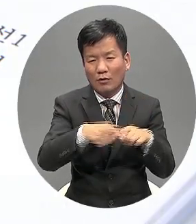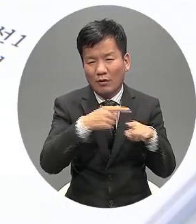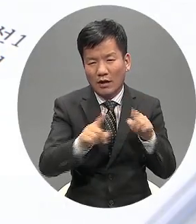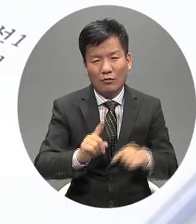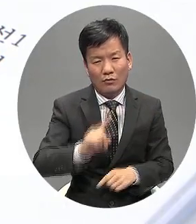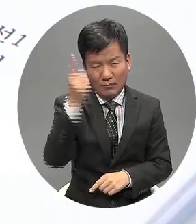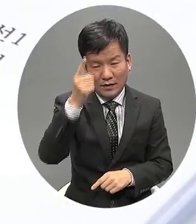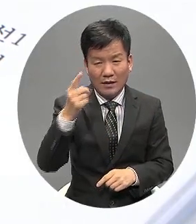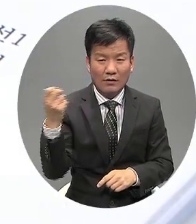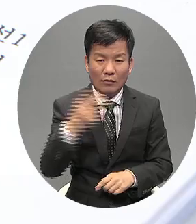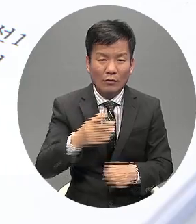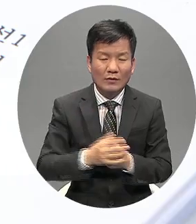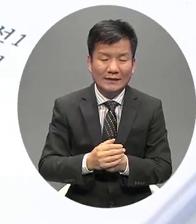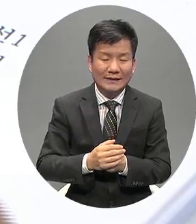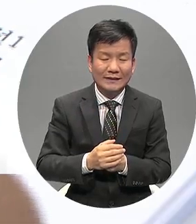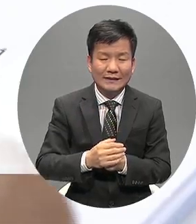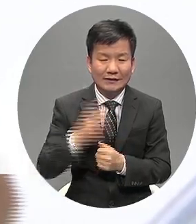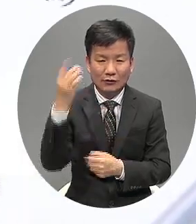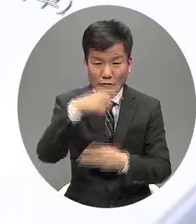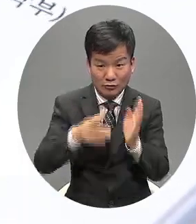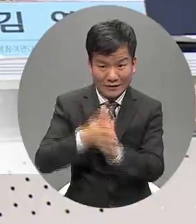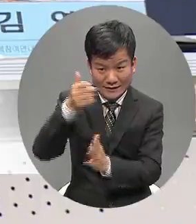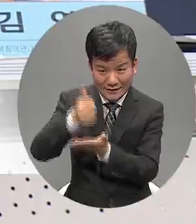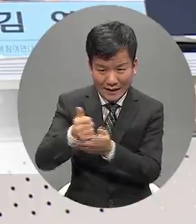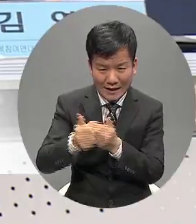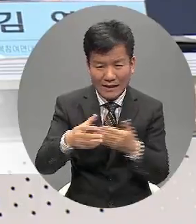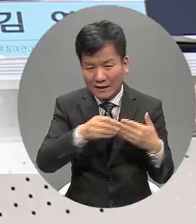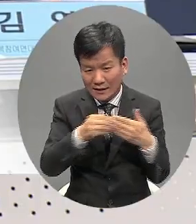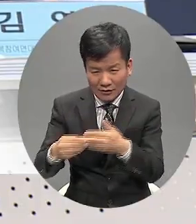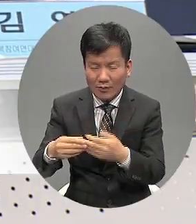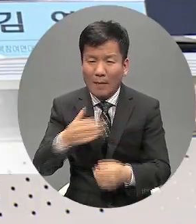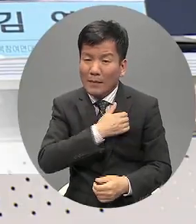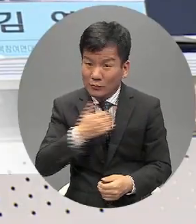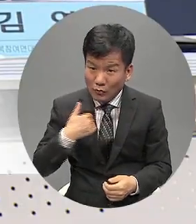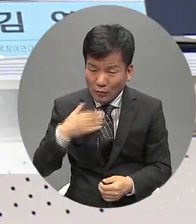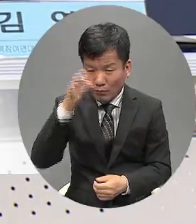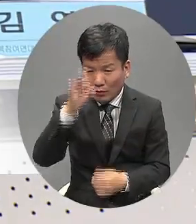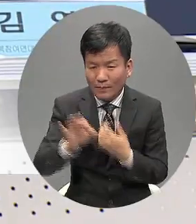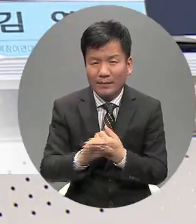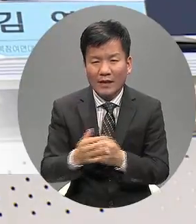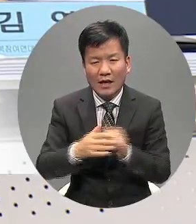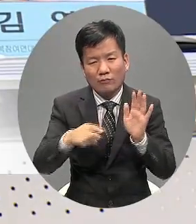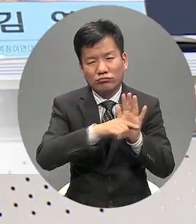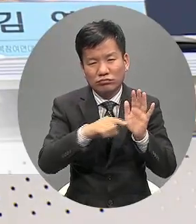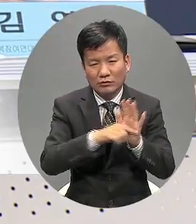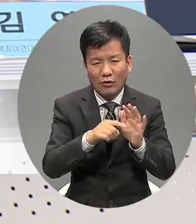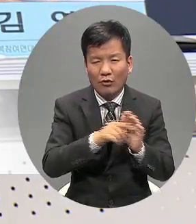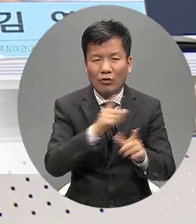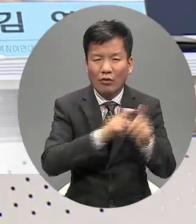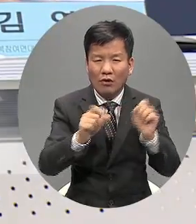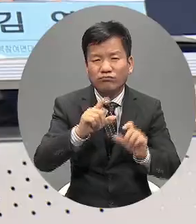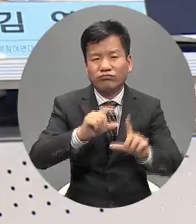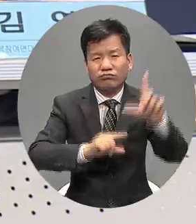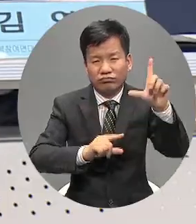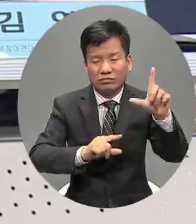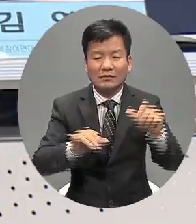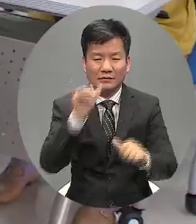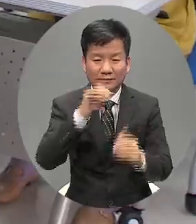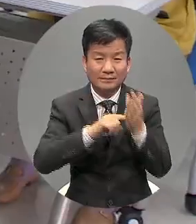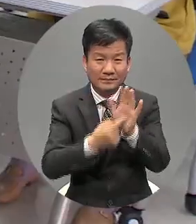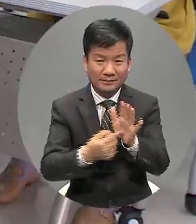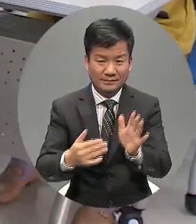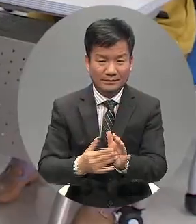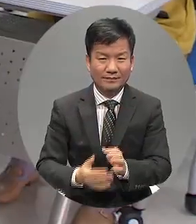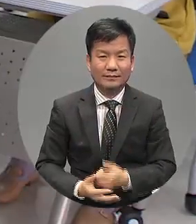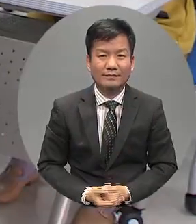높게 나타났고 이범석 시장의 리더십에 대한 만족도 역시 부정이 긍정보다 7배나 많았다고